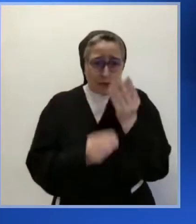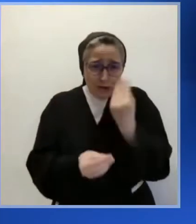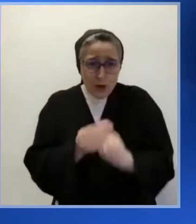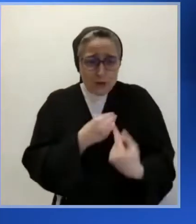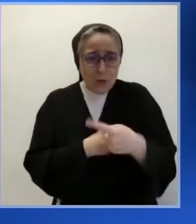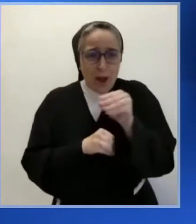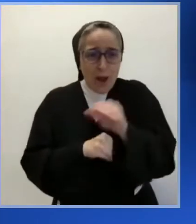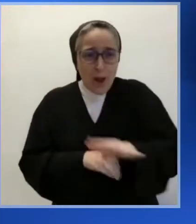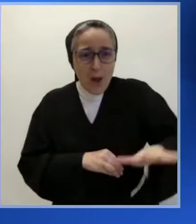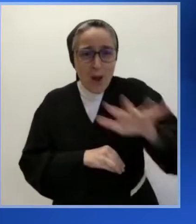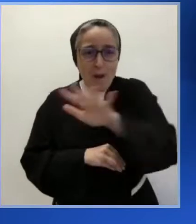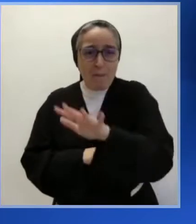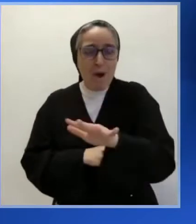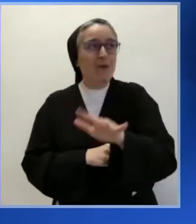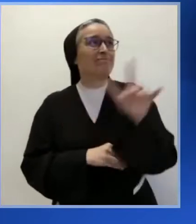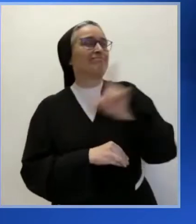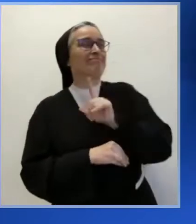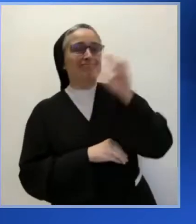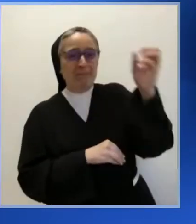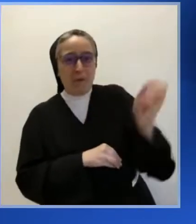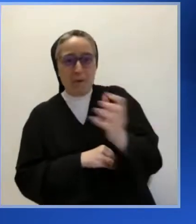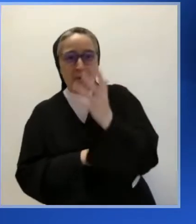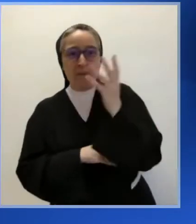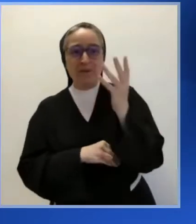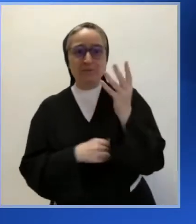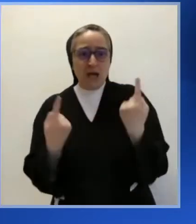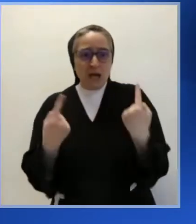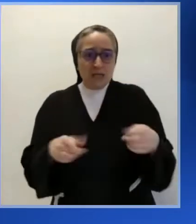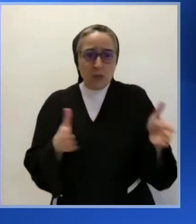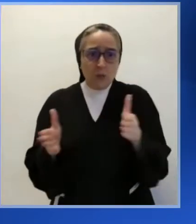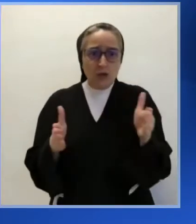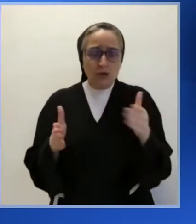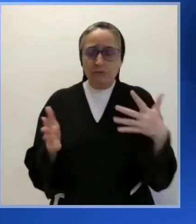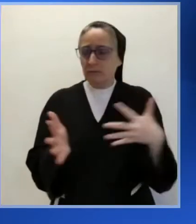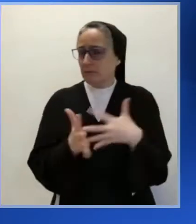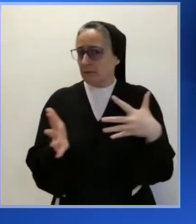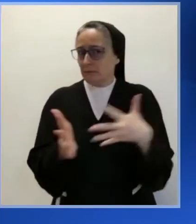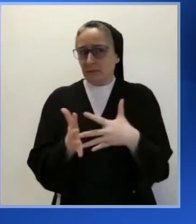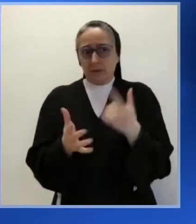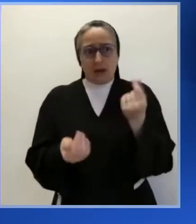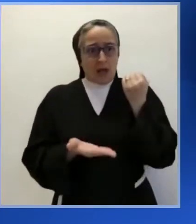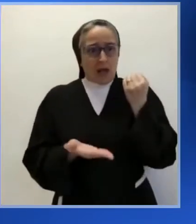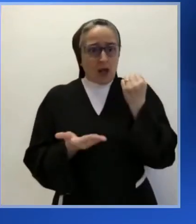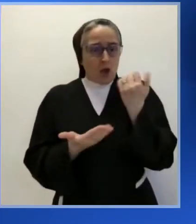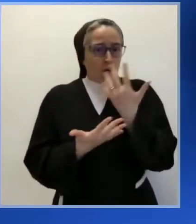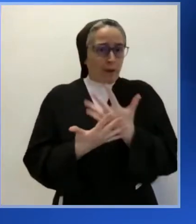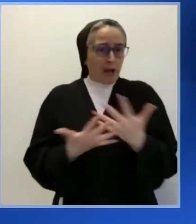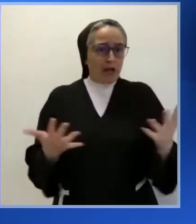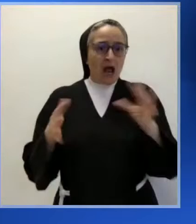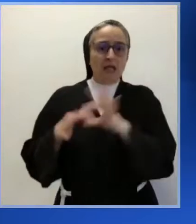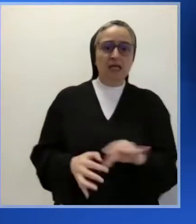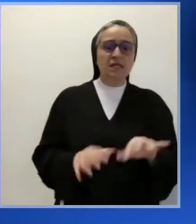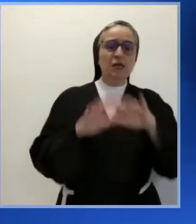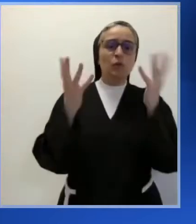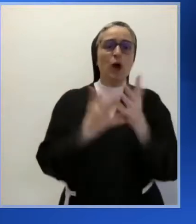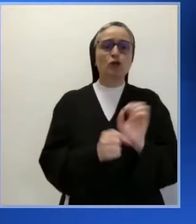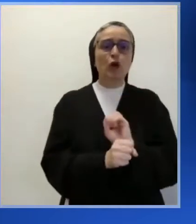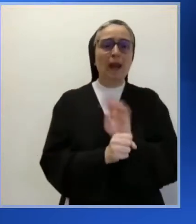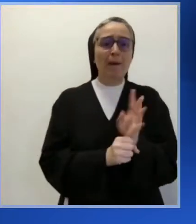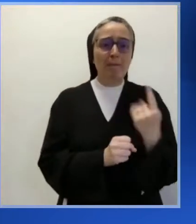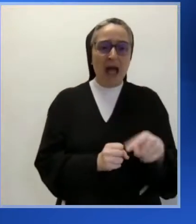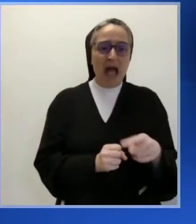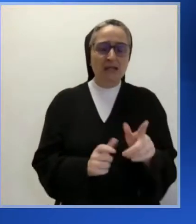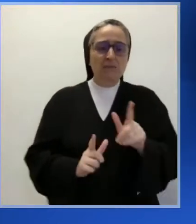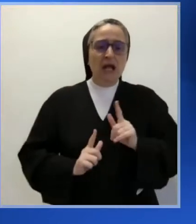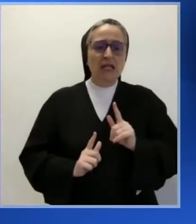visto la luce e che vive tempi difficili anche per le difficoltà economiche dovute alla pandemia, che impedisce